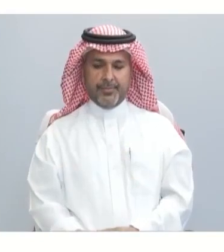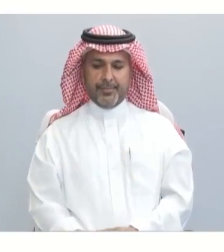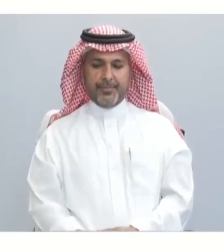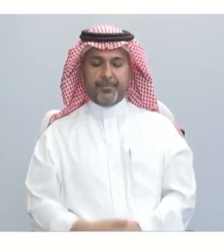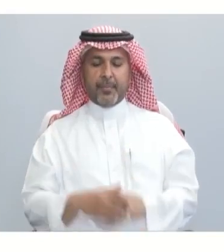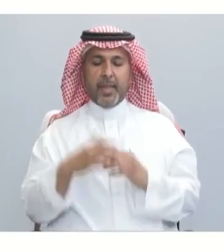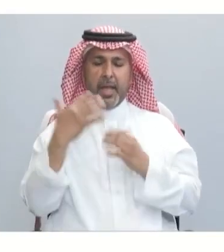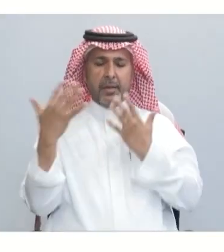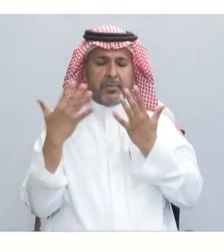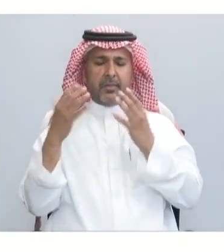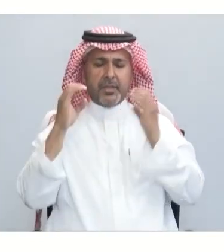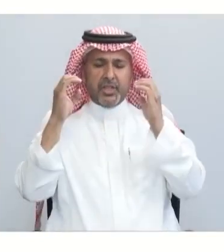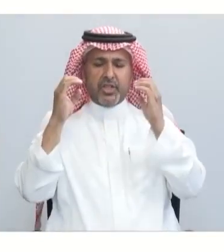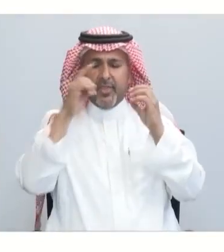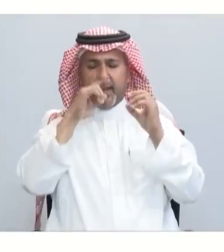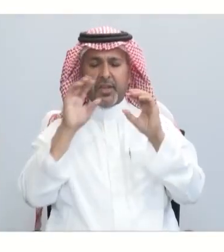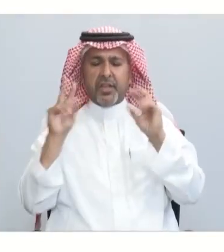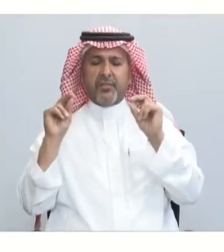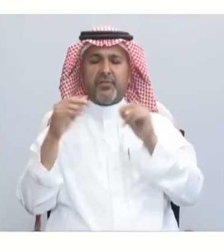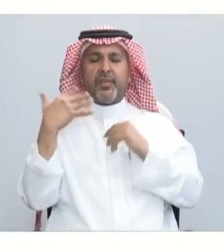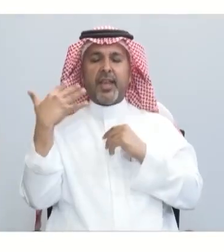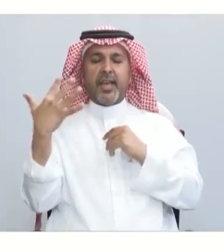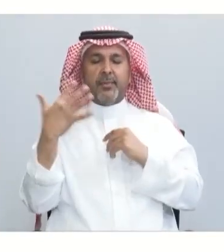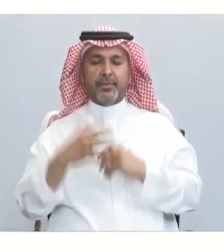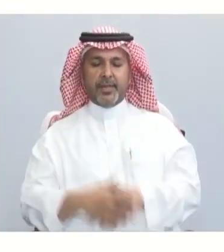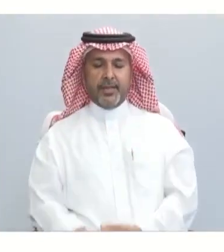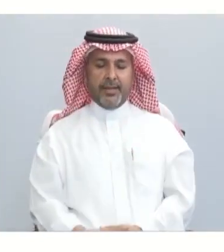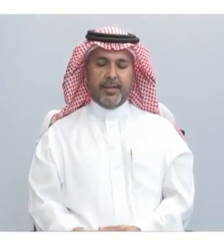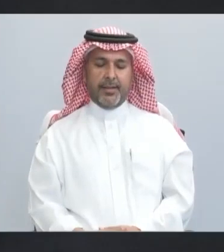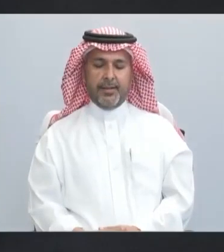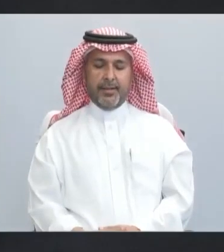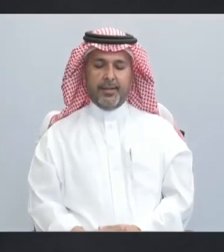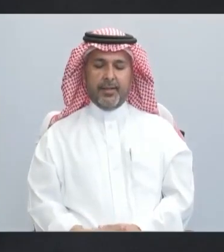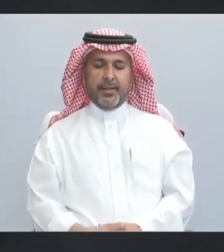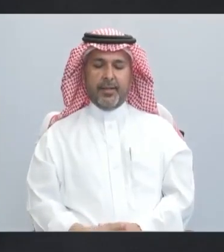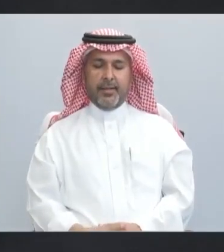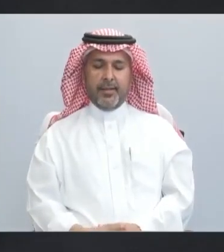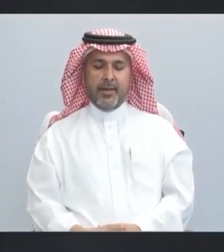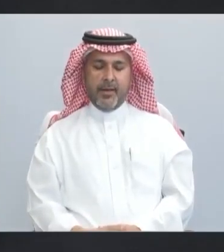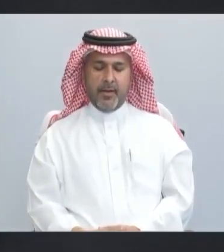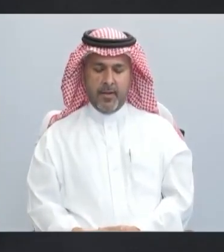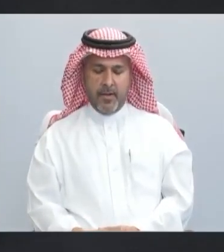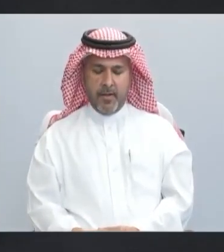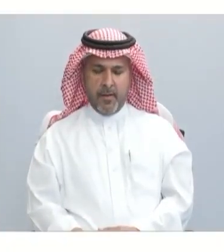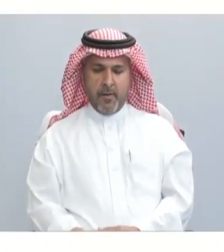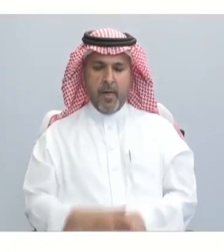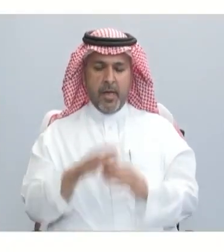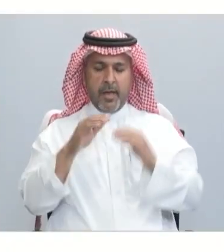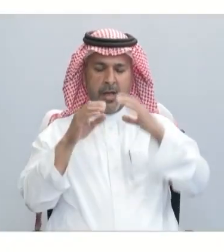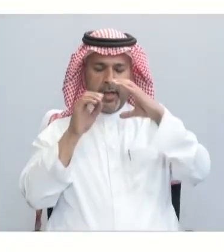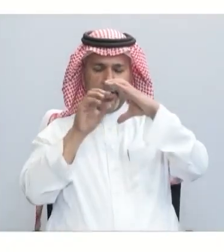من نفس جذر تربيعي تكرروا مرتين تربيعي تكرروا مرتين خلاص يطلع